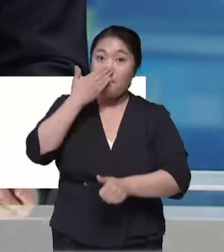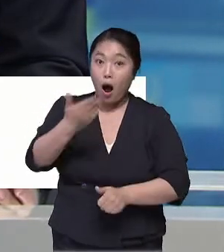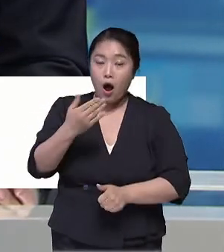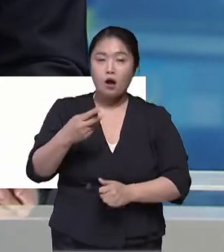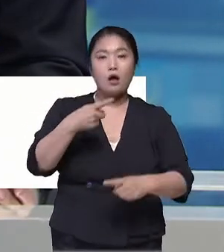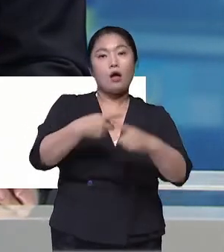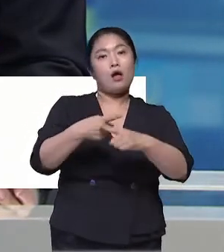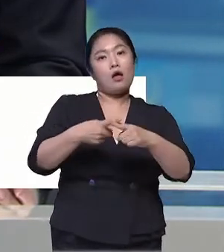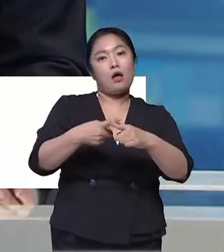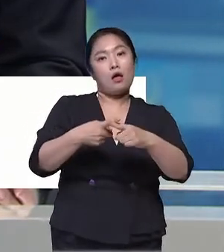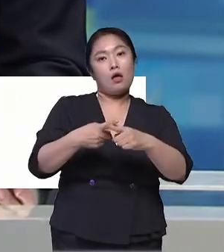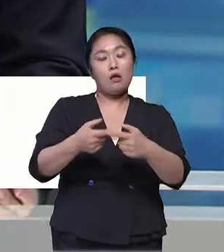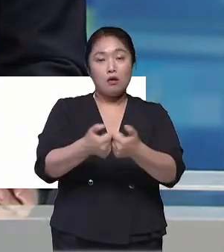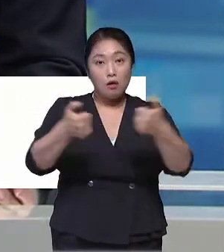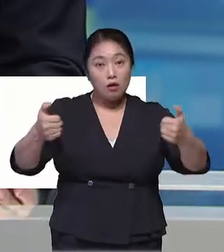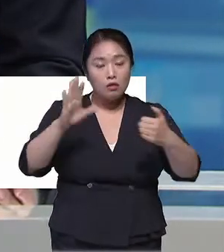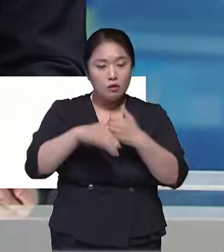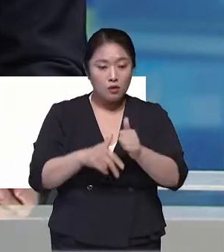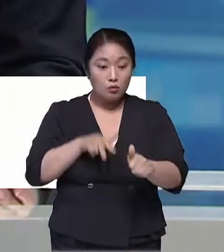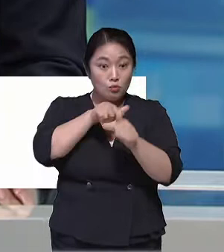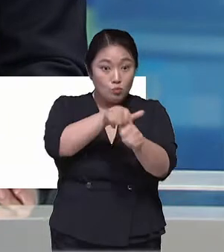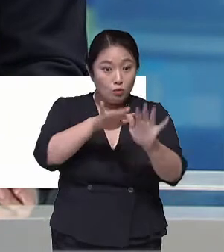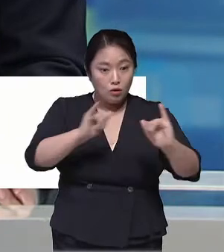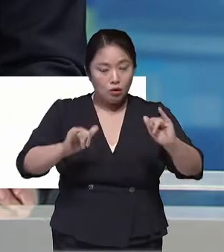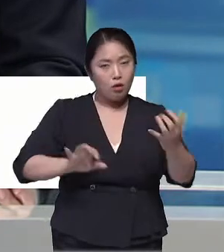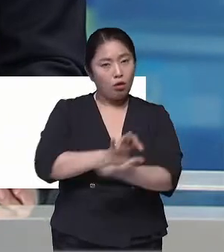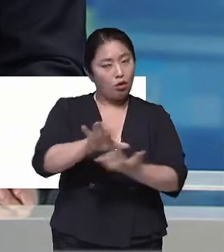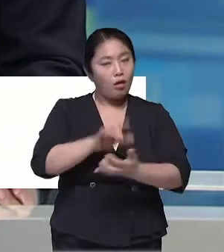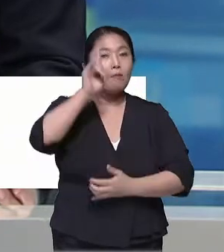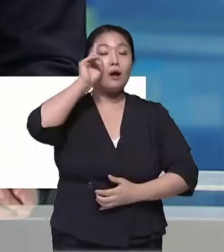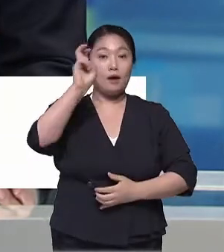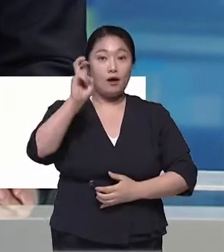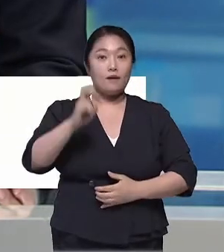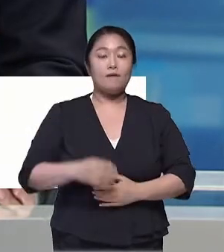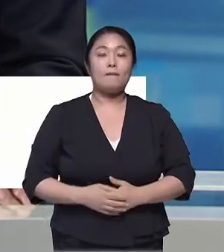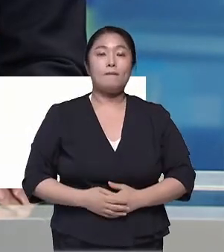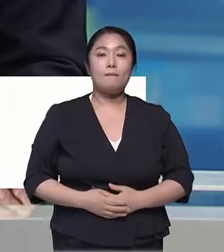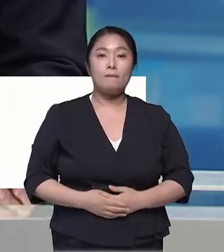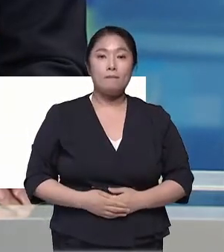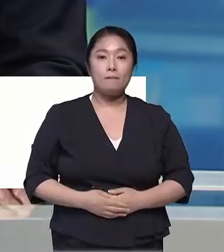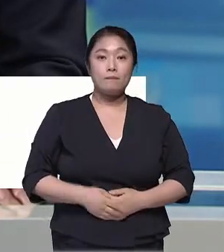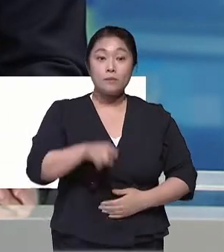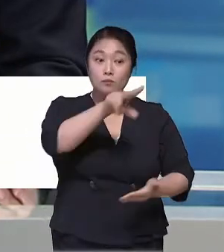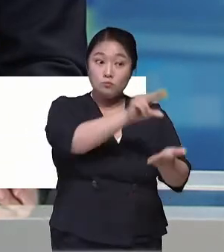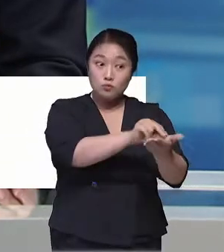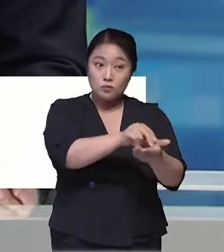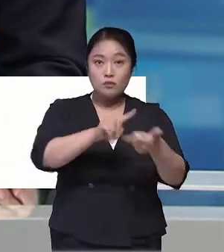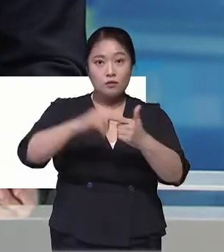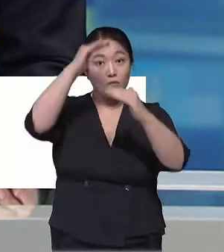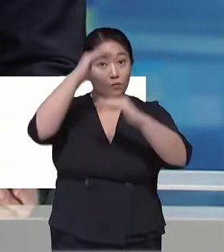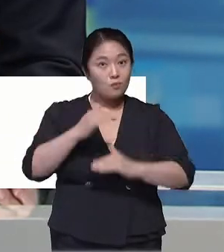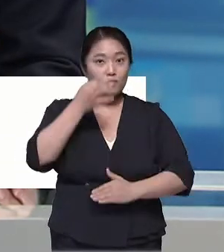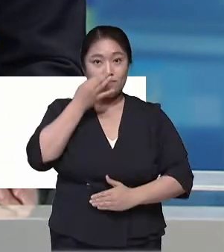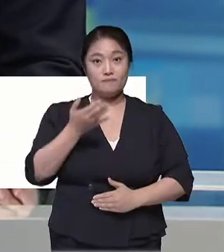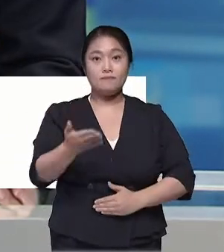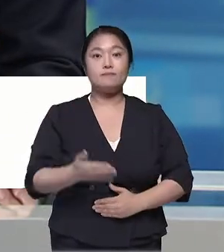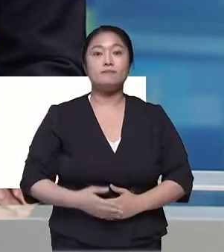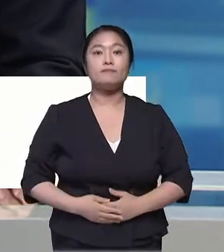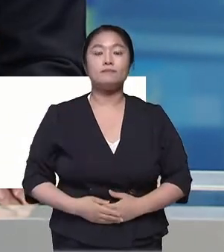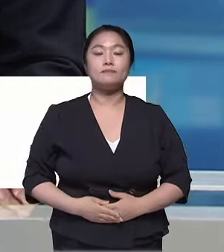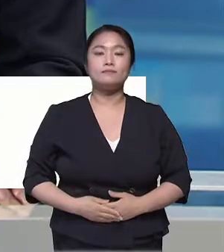절반 가까이 돼서 후보자 난리 b 예상됩니다 이동근 기자가 쟁점과 관전 포인트를 짚어